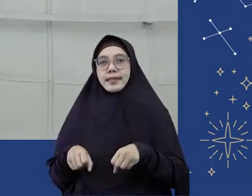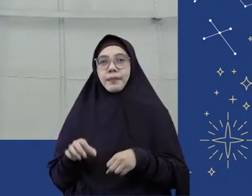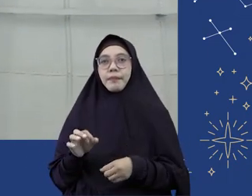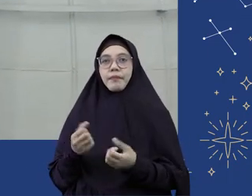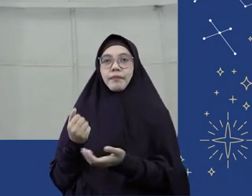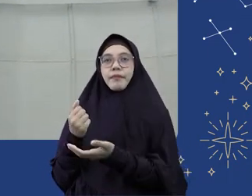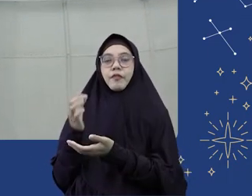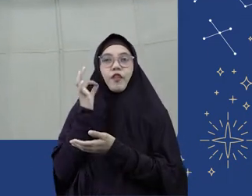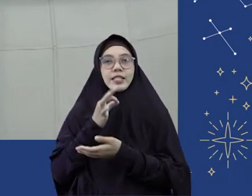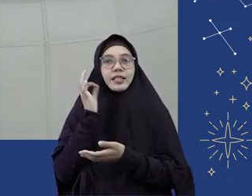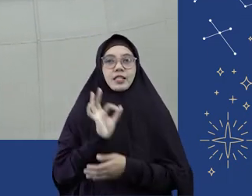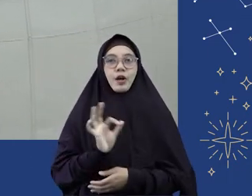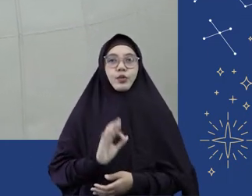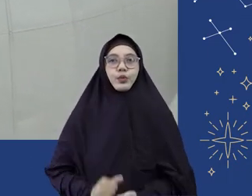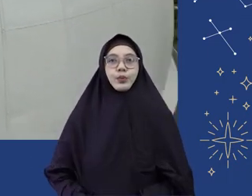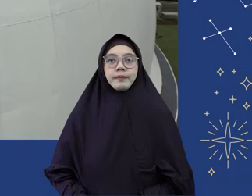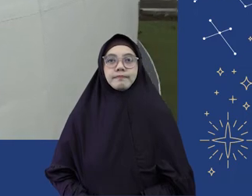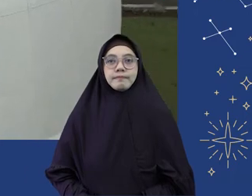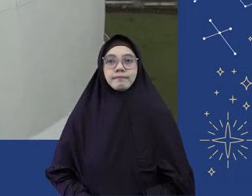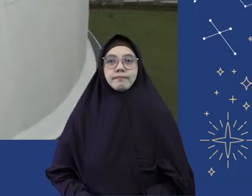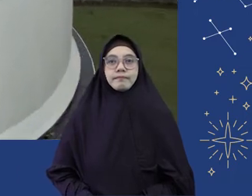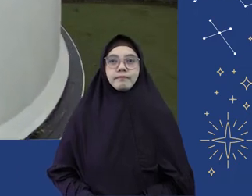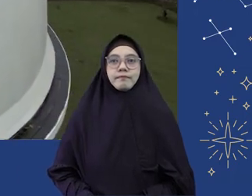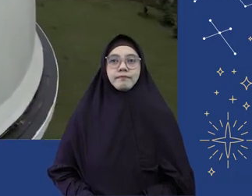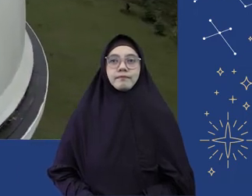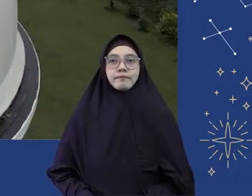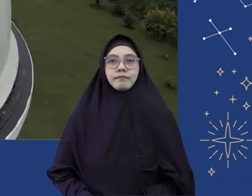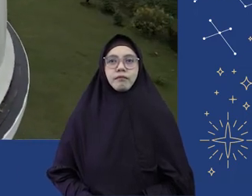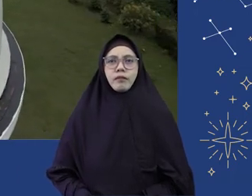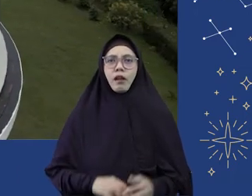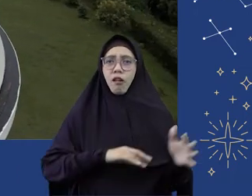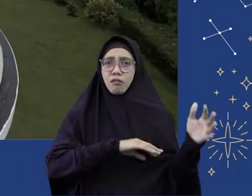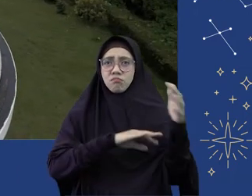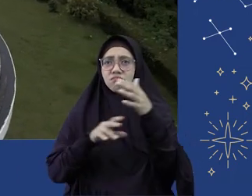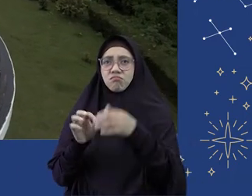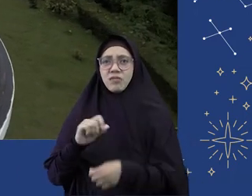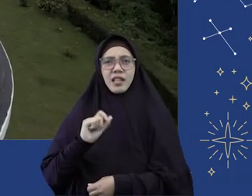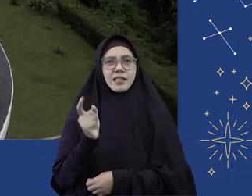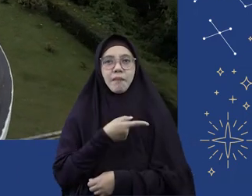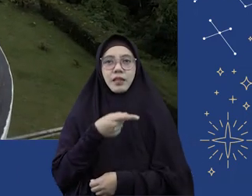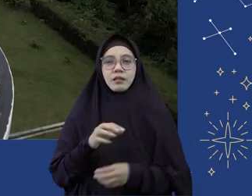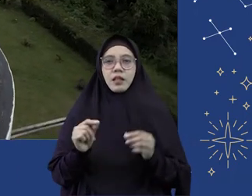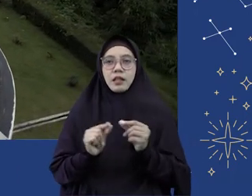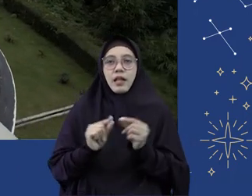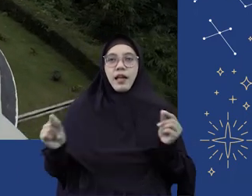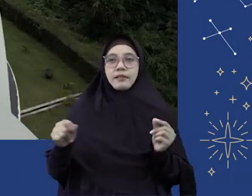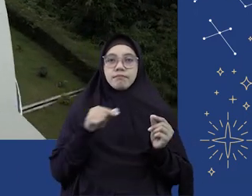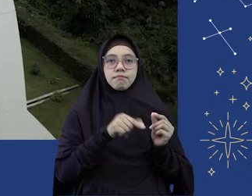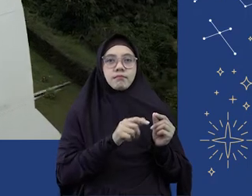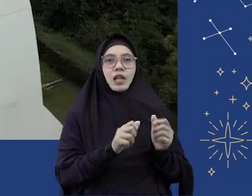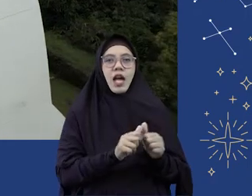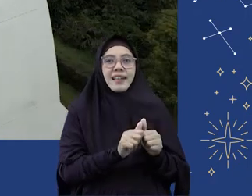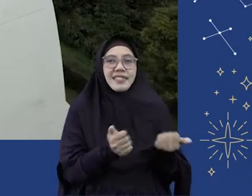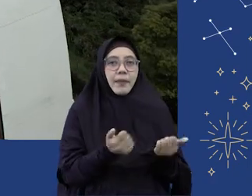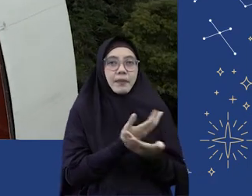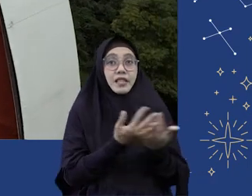di sisi lain laju produksi sains astronomi yang sangat cepat menciptakan jurang pemisah yang besar dengan kesiapan masyarakat menerima